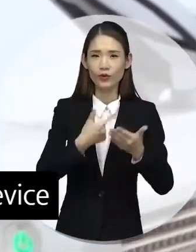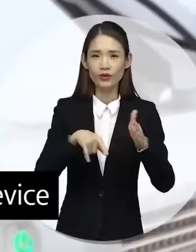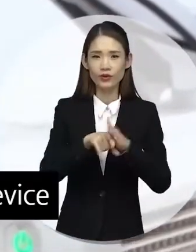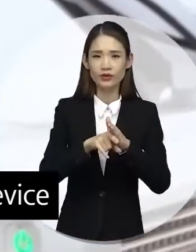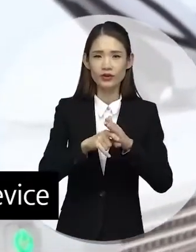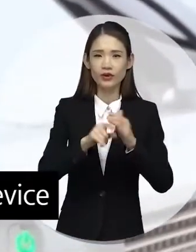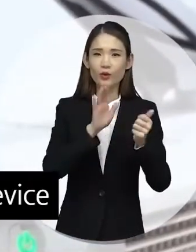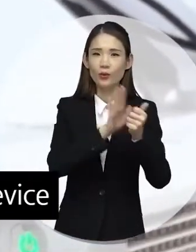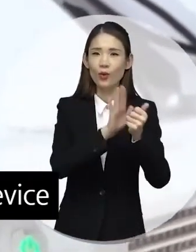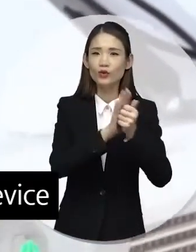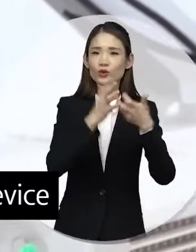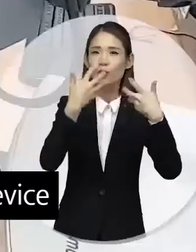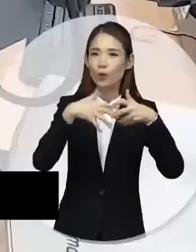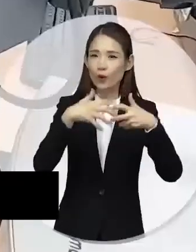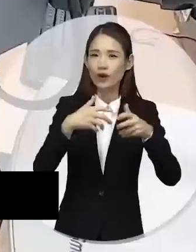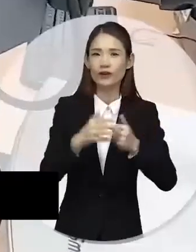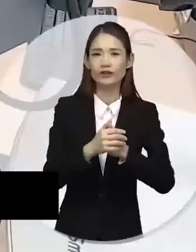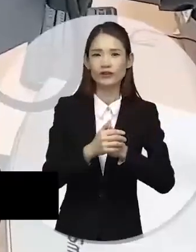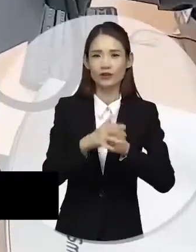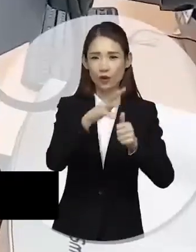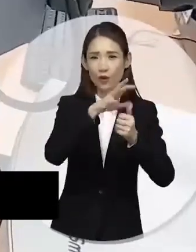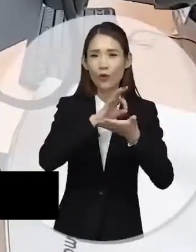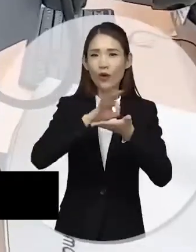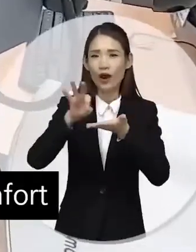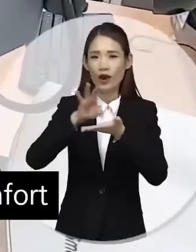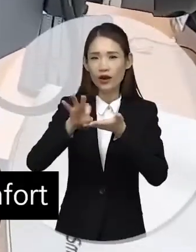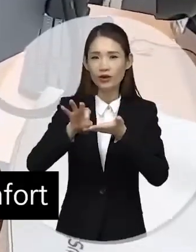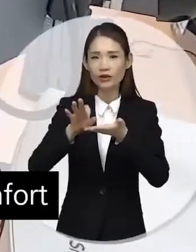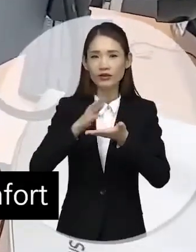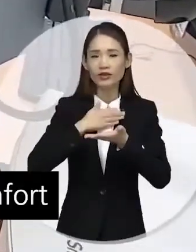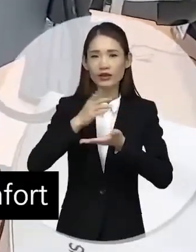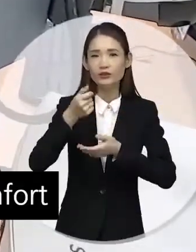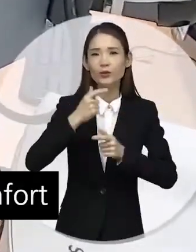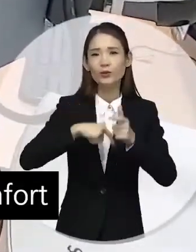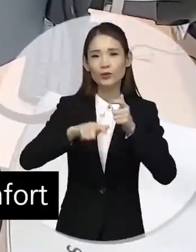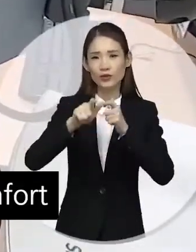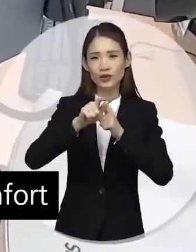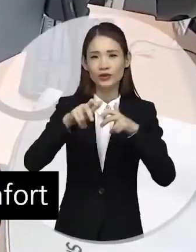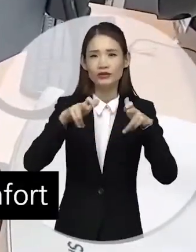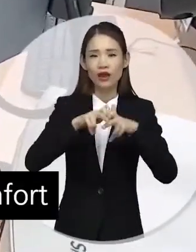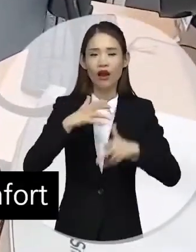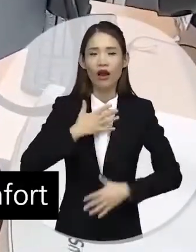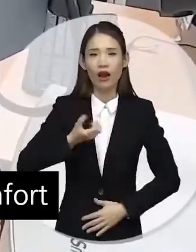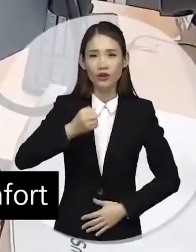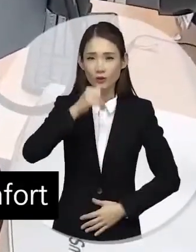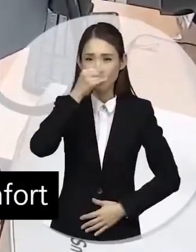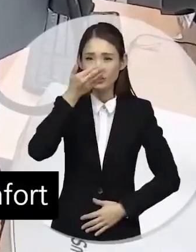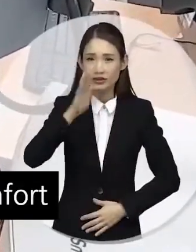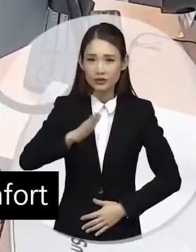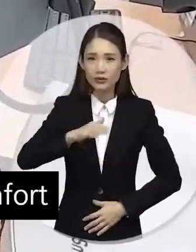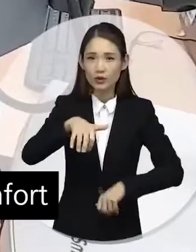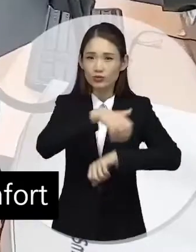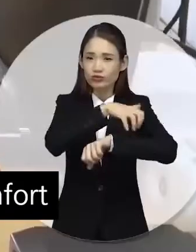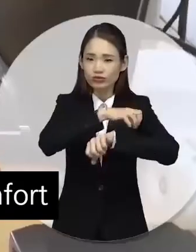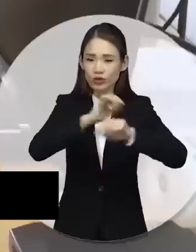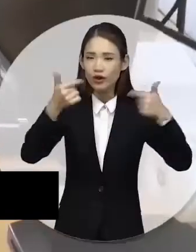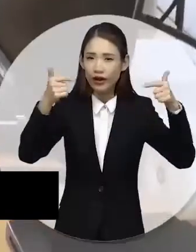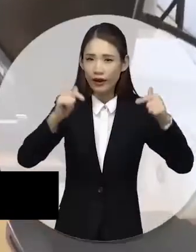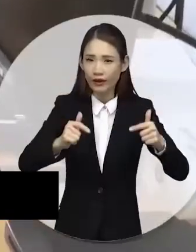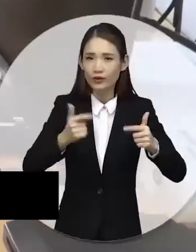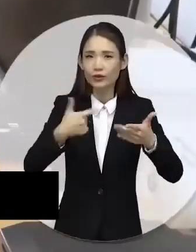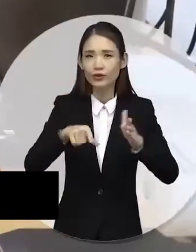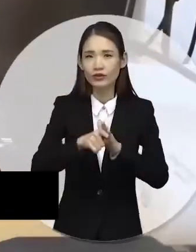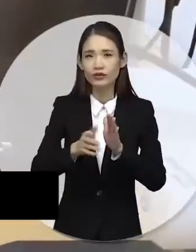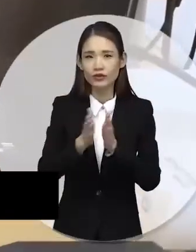이게 보조 공학기기라는 거야. 그래서 진짜 활용하는 거지, 말 그대로. 내가 조금 더 내 장애가 있지만 불편함을 해소시켜주는.